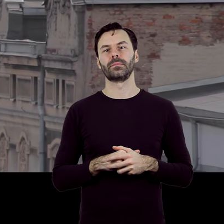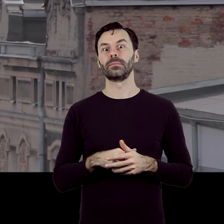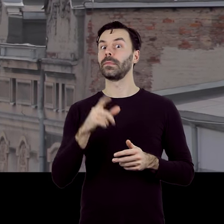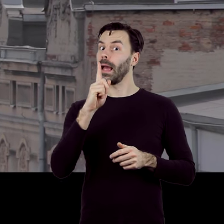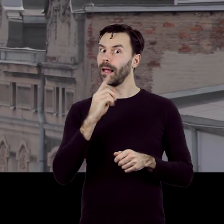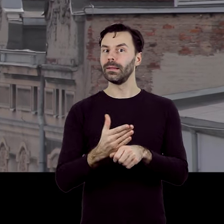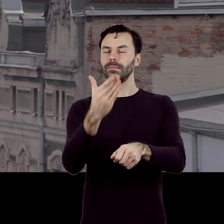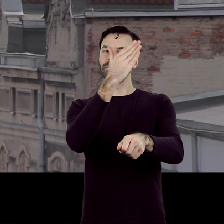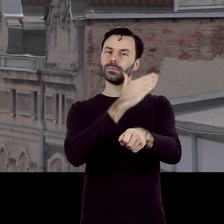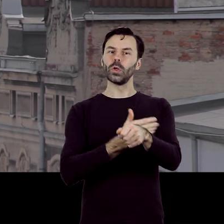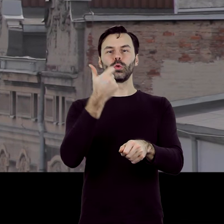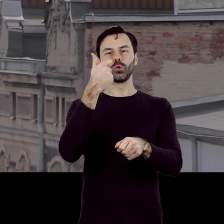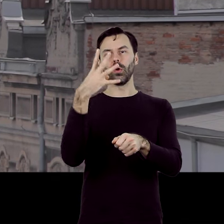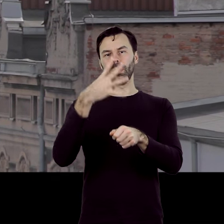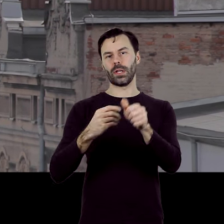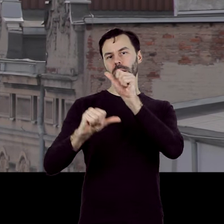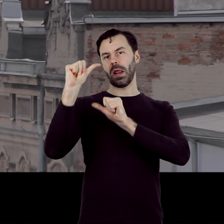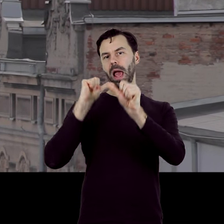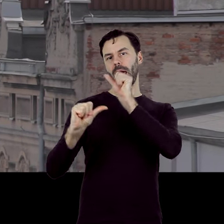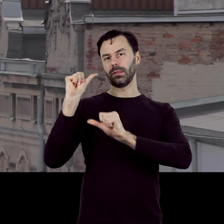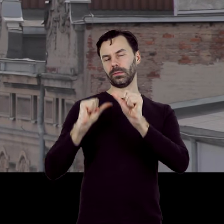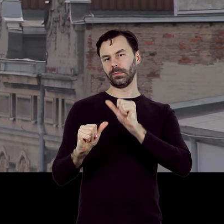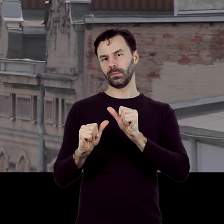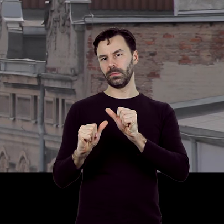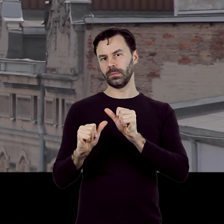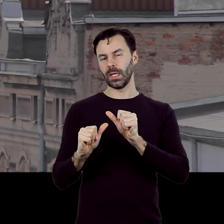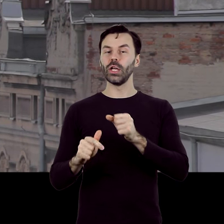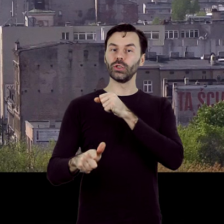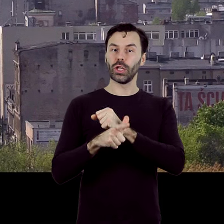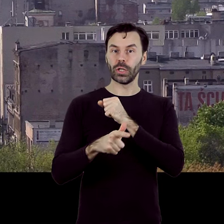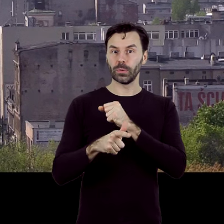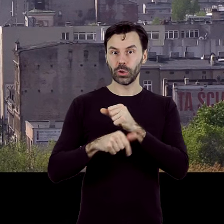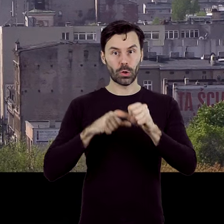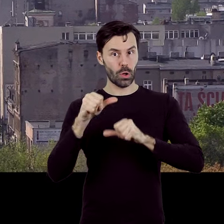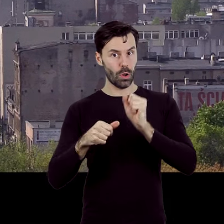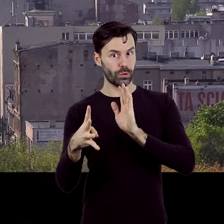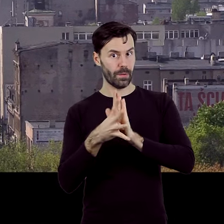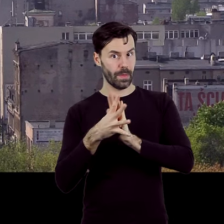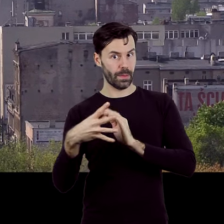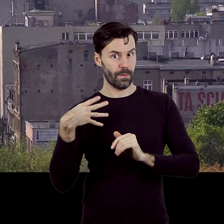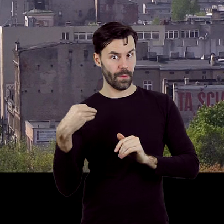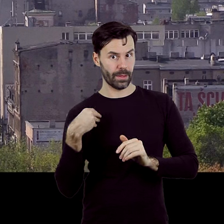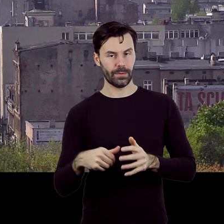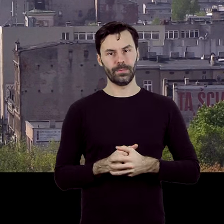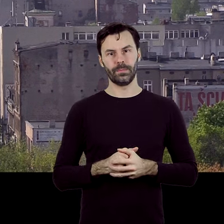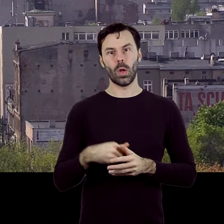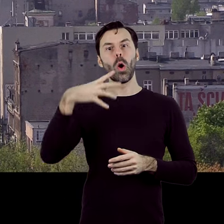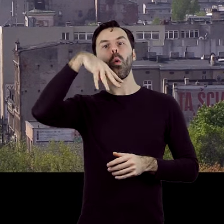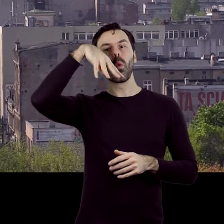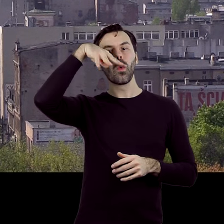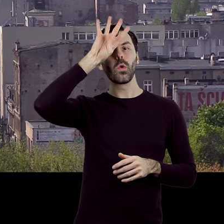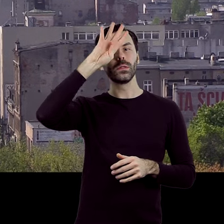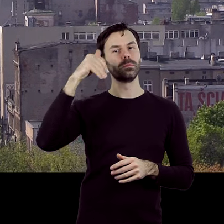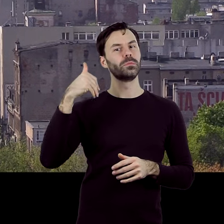Cofnijmy się jednak w czasie o owe 140 lat, do lat 70. XIX wieku. Łódź znajdowała